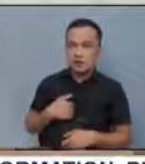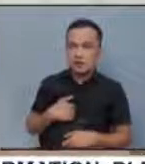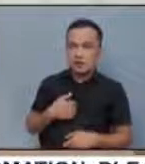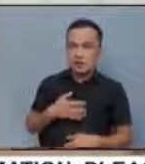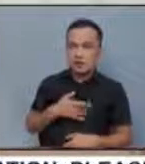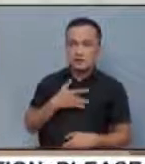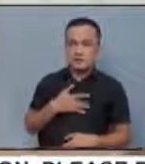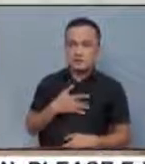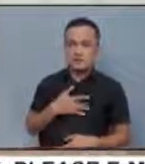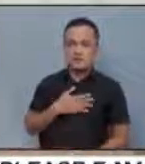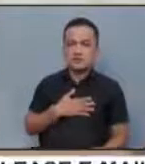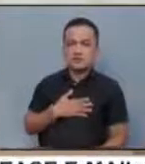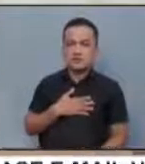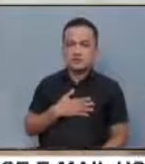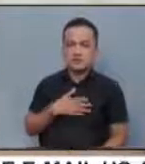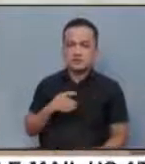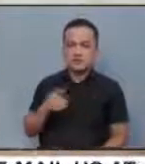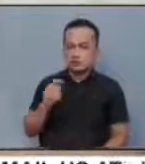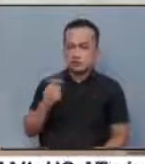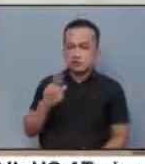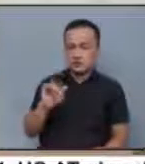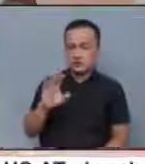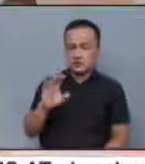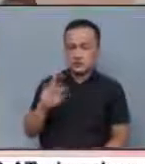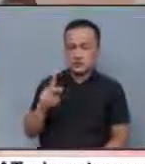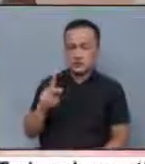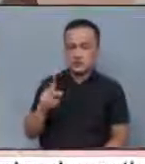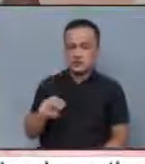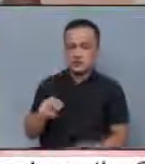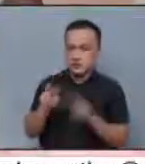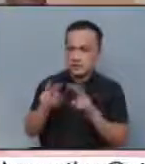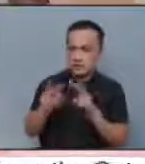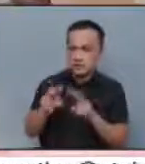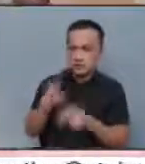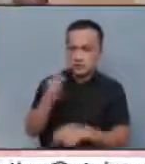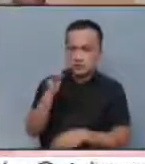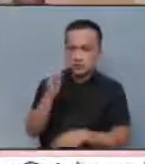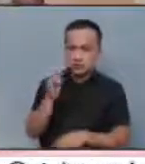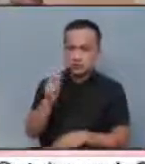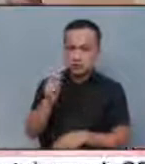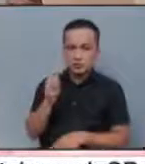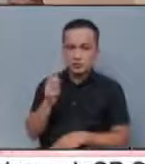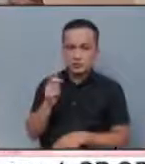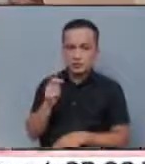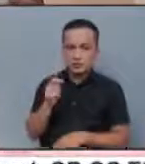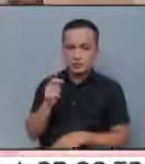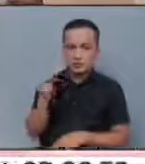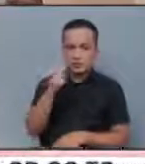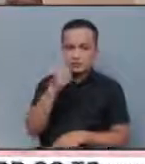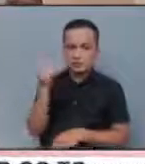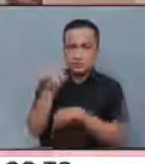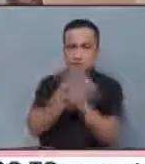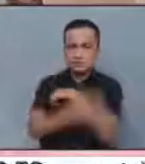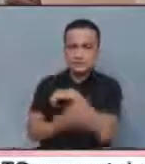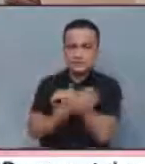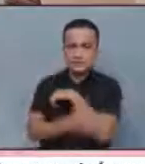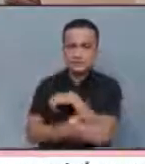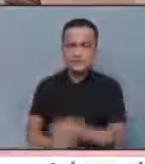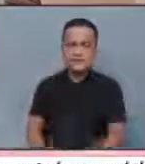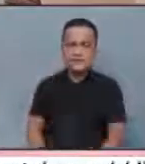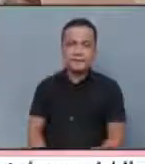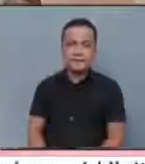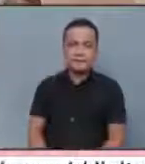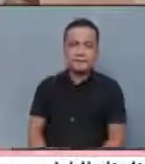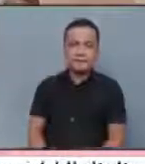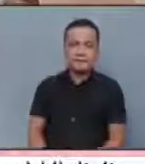siyang dog tricks bago nanood lang po sa YouTube nung mga nasa ibang bansa po. Bago, sir, saglit lang